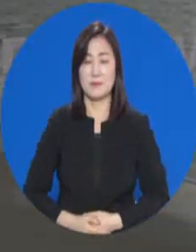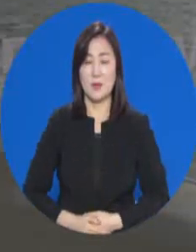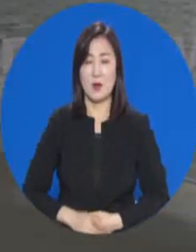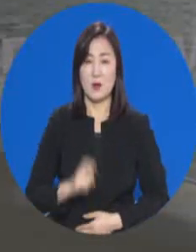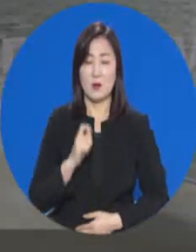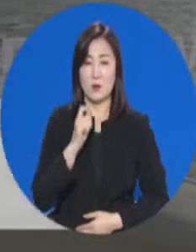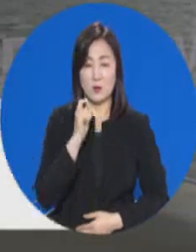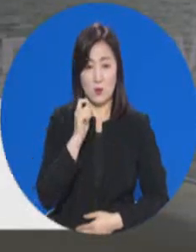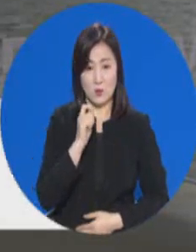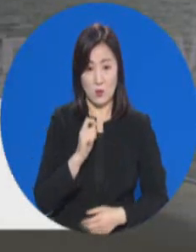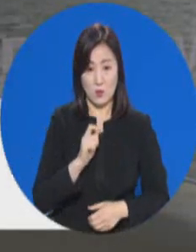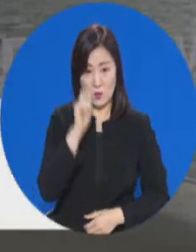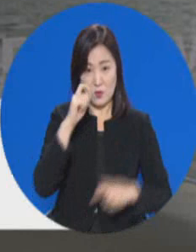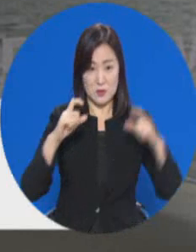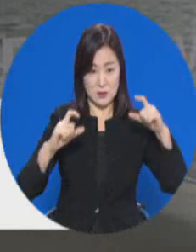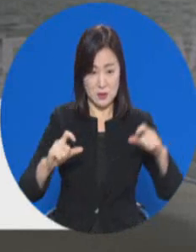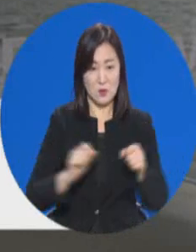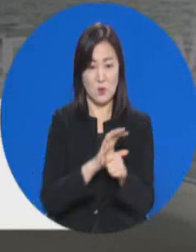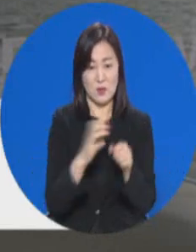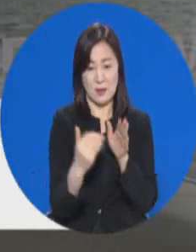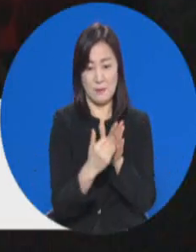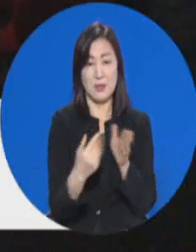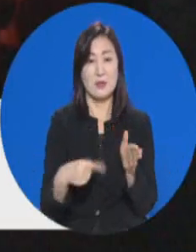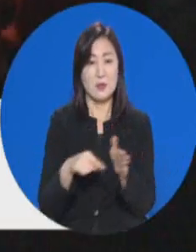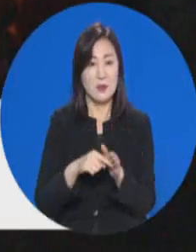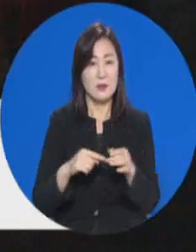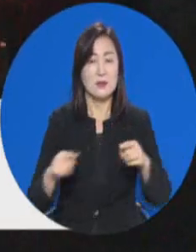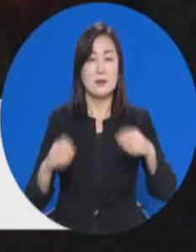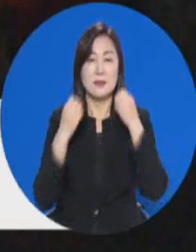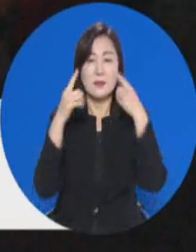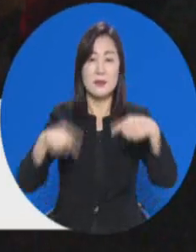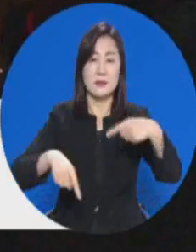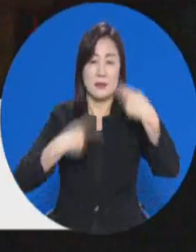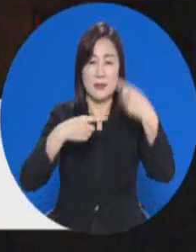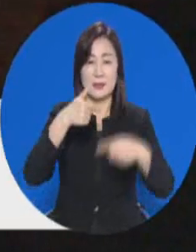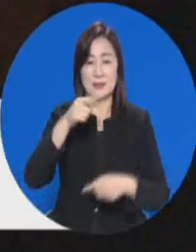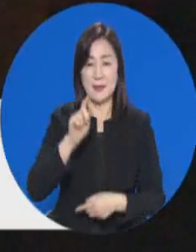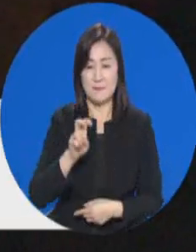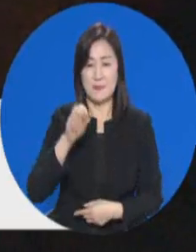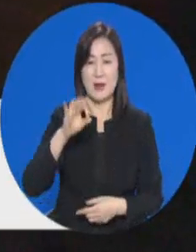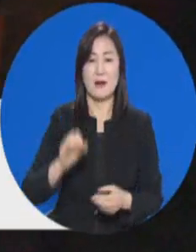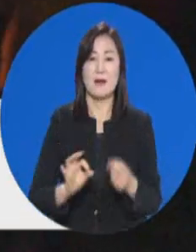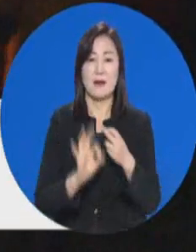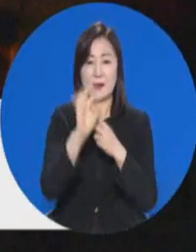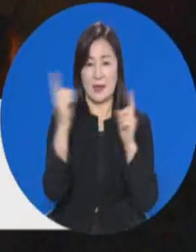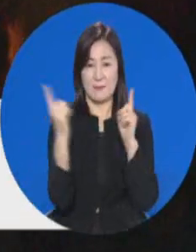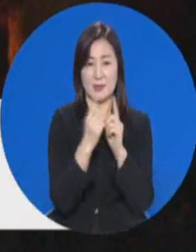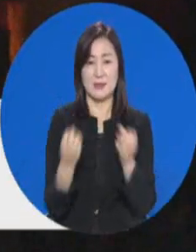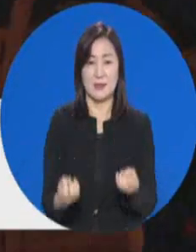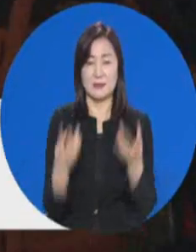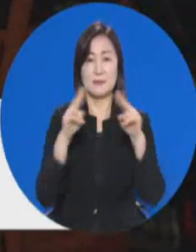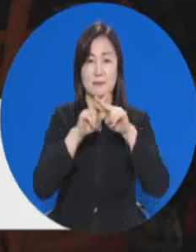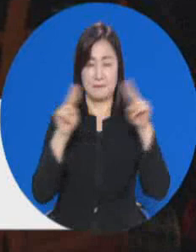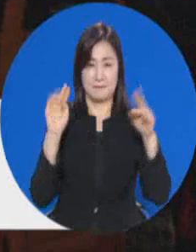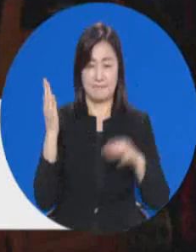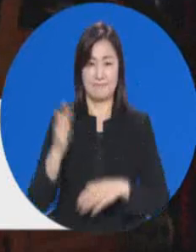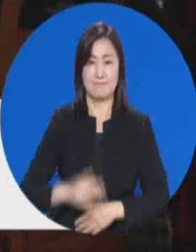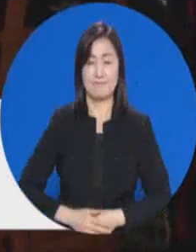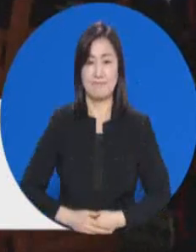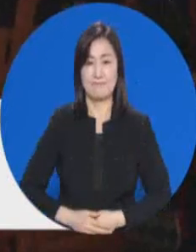공군이 코로나19 예방을 위해 내년 1월 1일 개최 예정인 남열 새해 해맞이 행사를 취소하기로 했습니다.